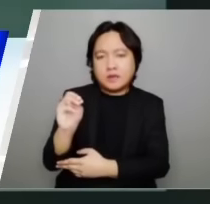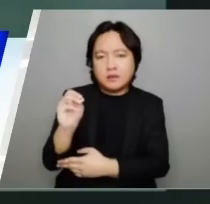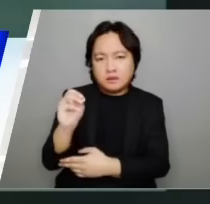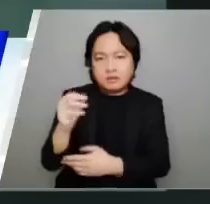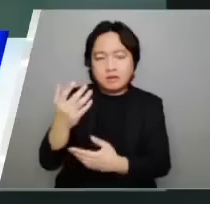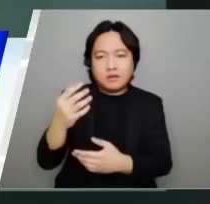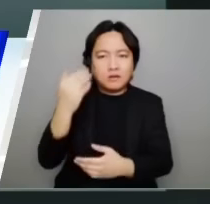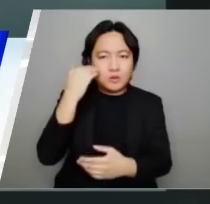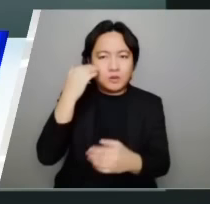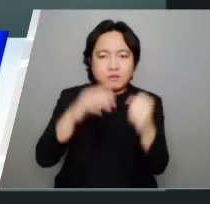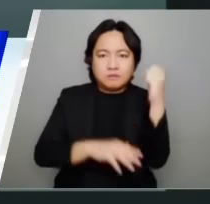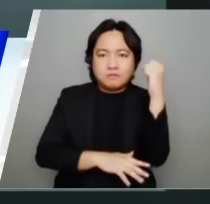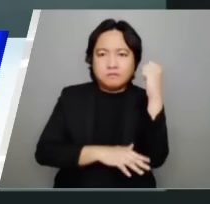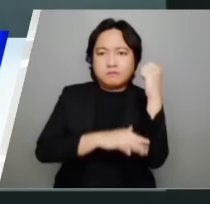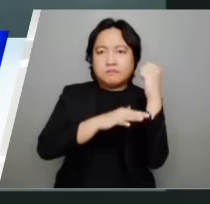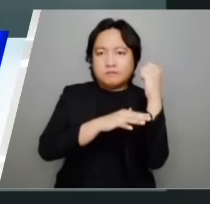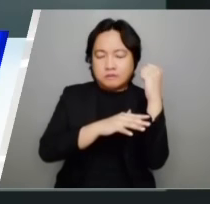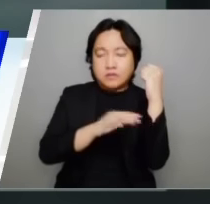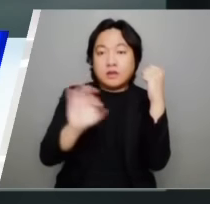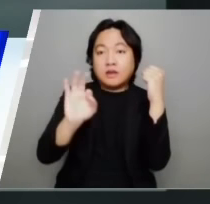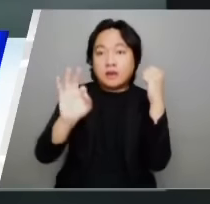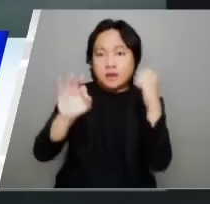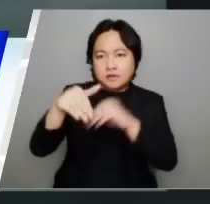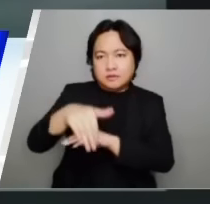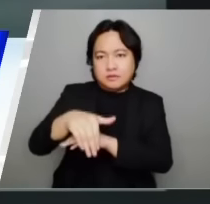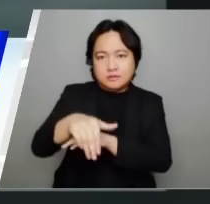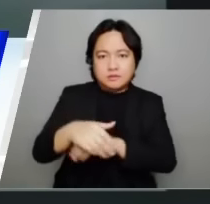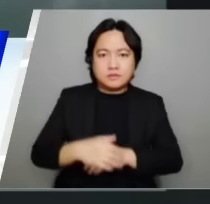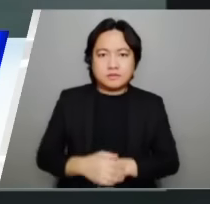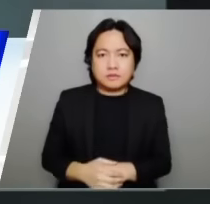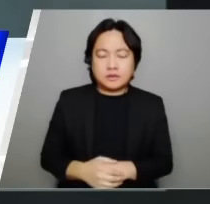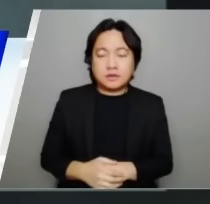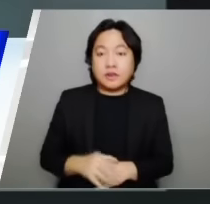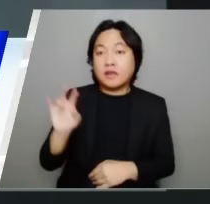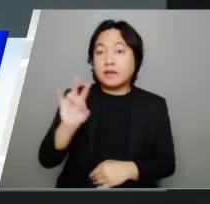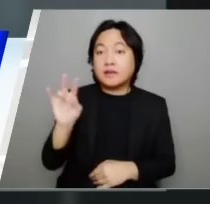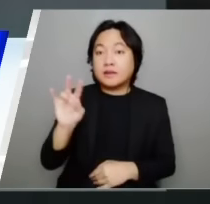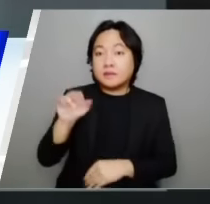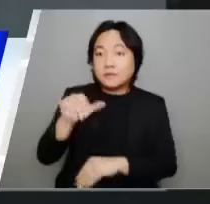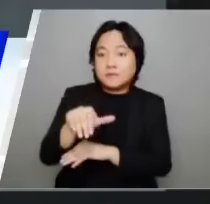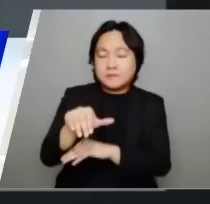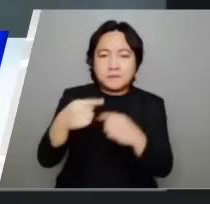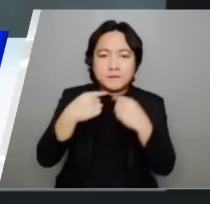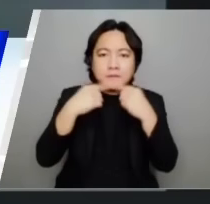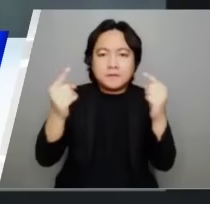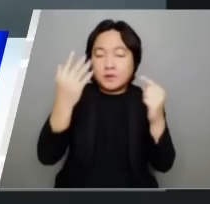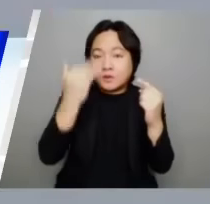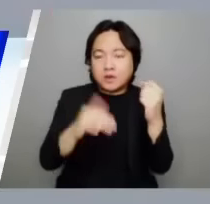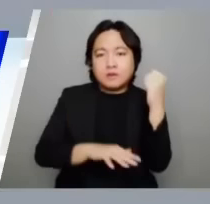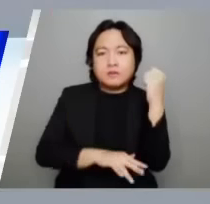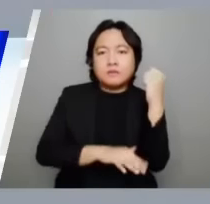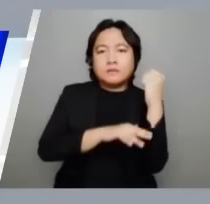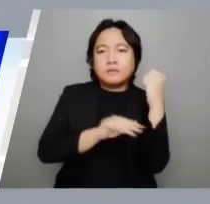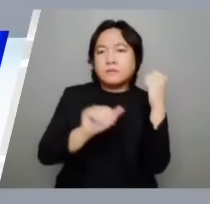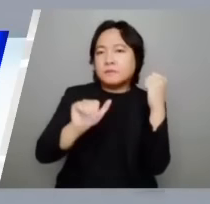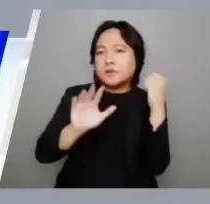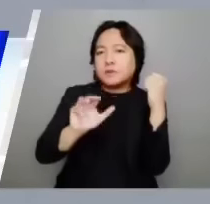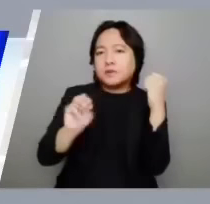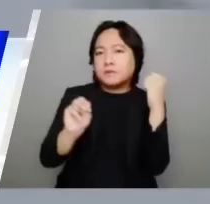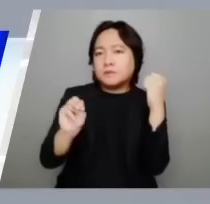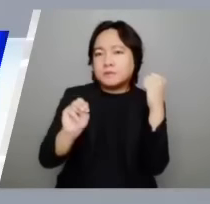9 ng gabi. Unang itinaas ang first alarm mag-aalas 7 nang umabot ang tubig sa 15 meters. At bago pa man umabot